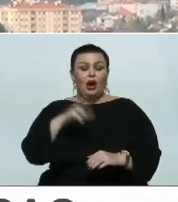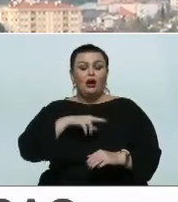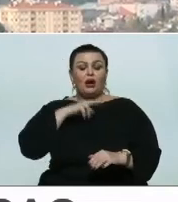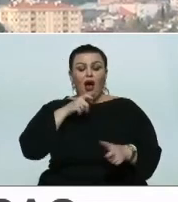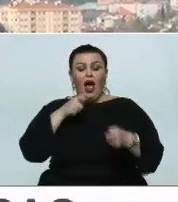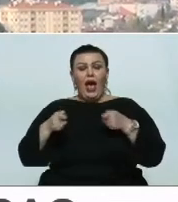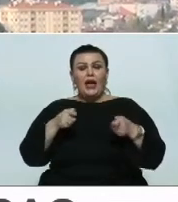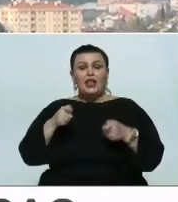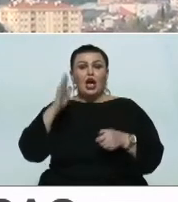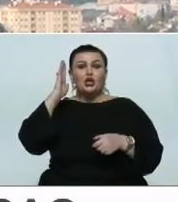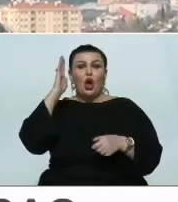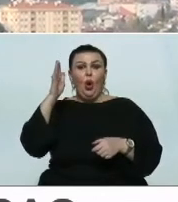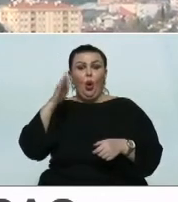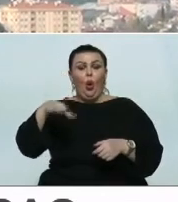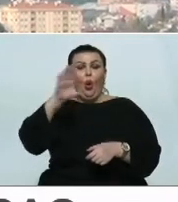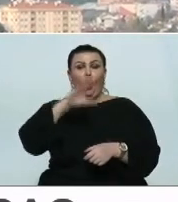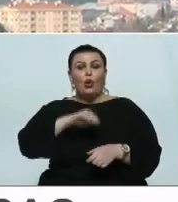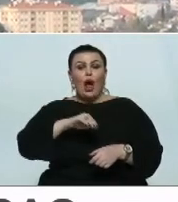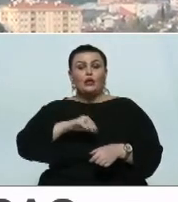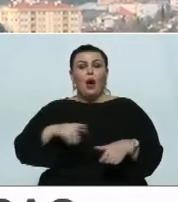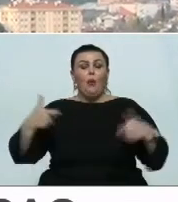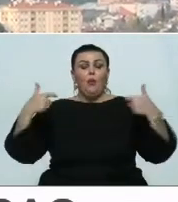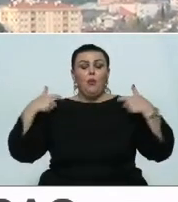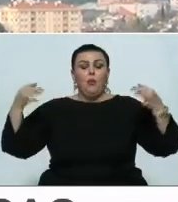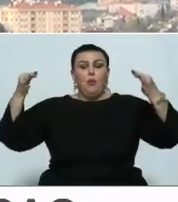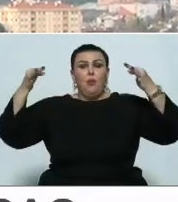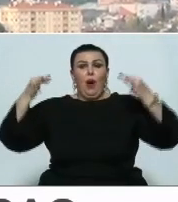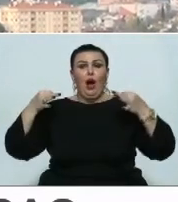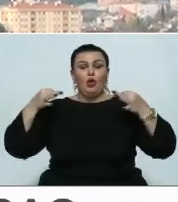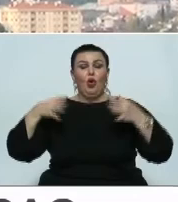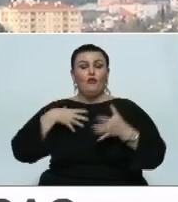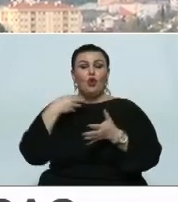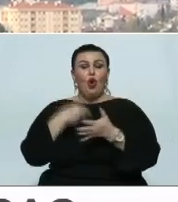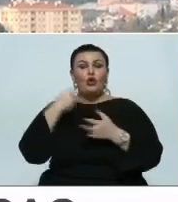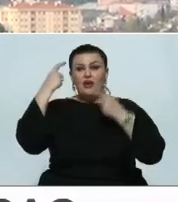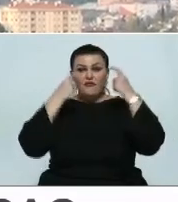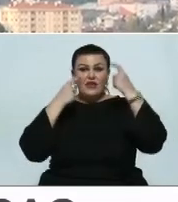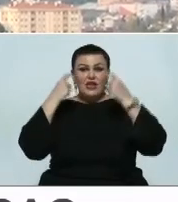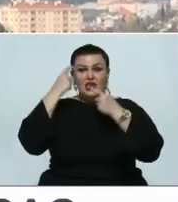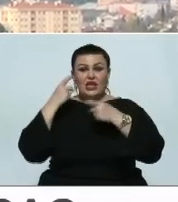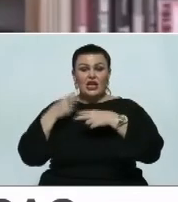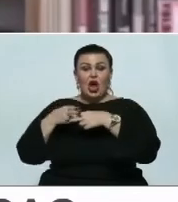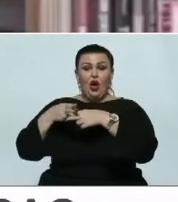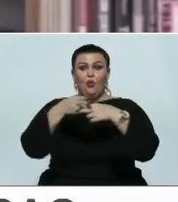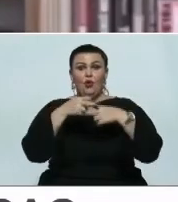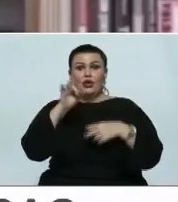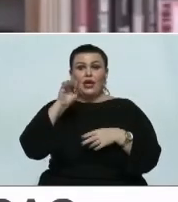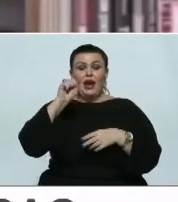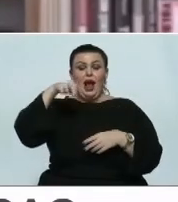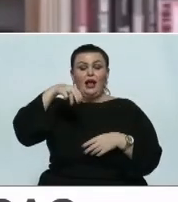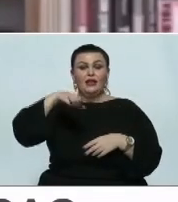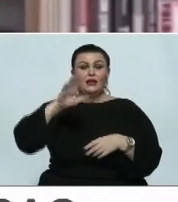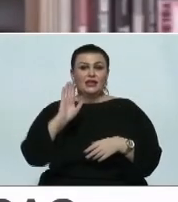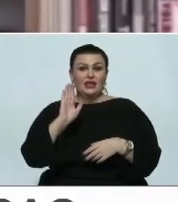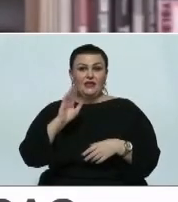olan Polkovnik Ünal Atabay da öz fikirlerini Realtv ile bölüştü. Tabii.